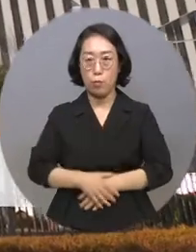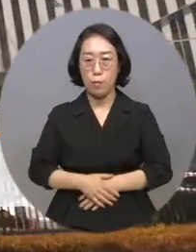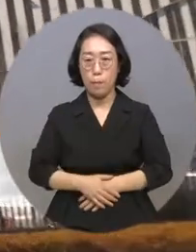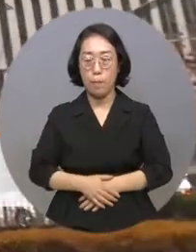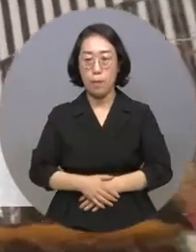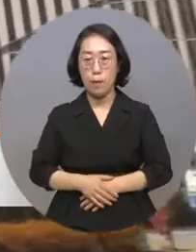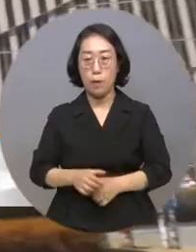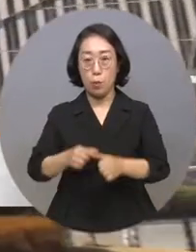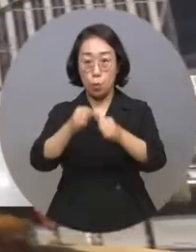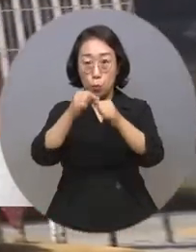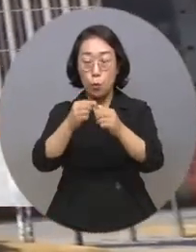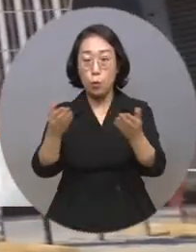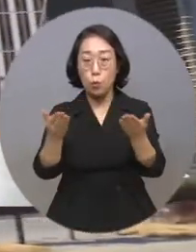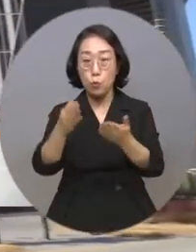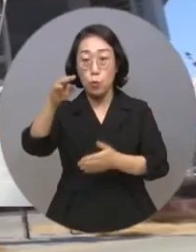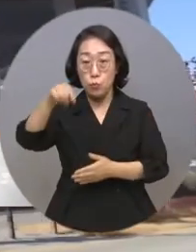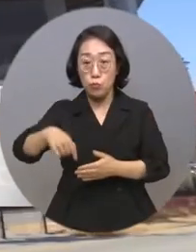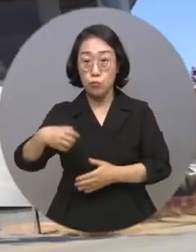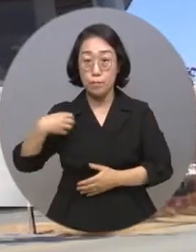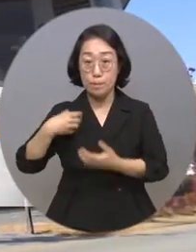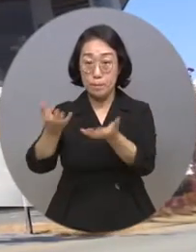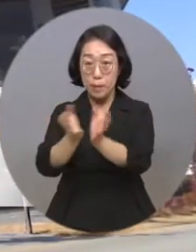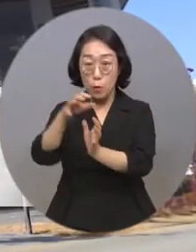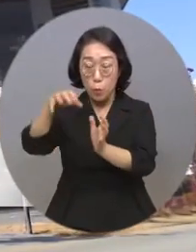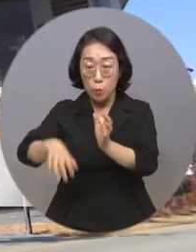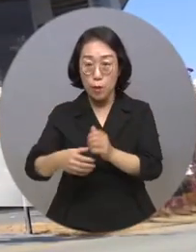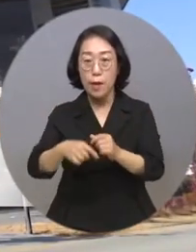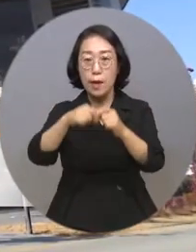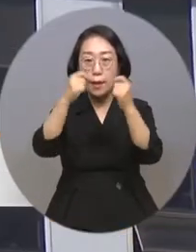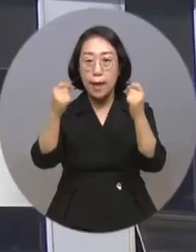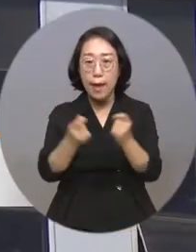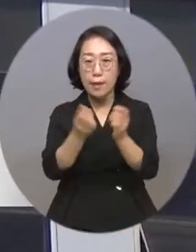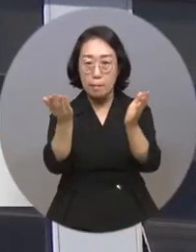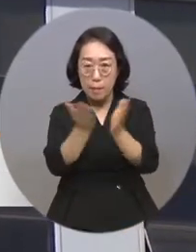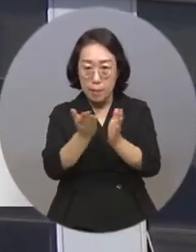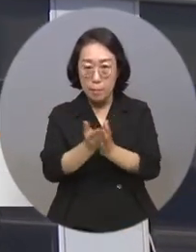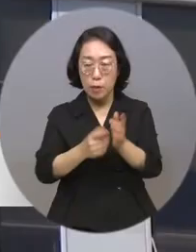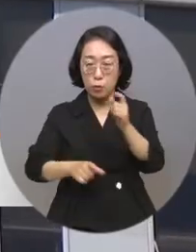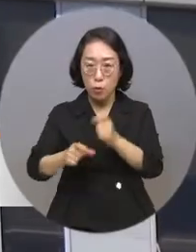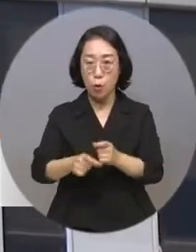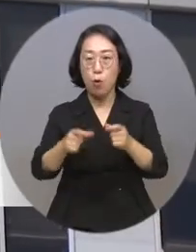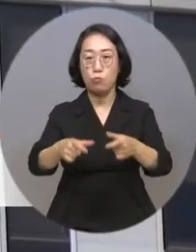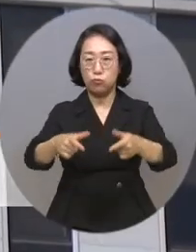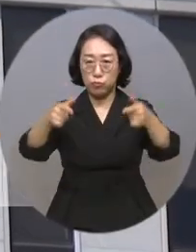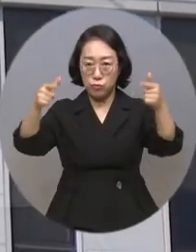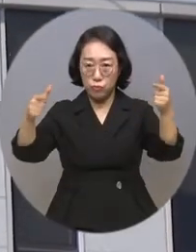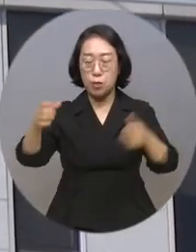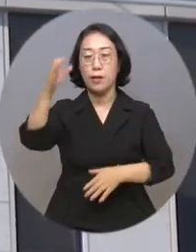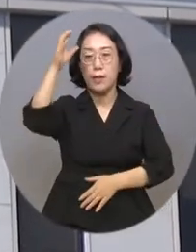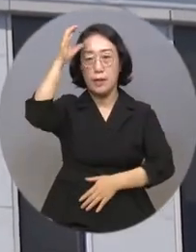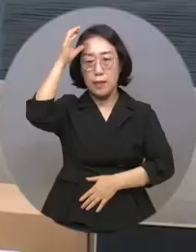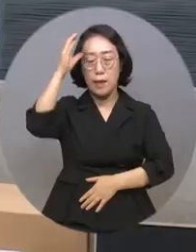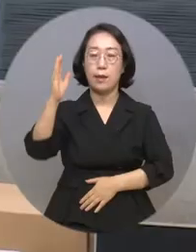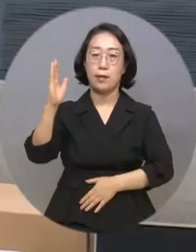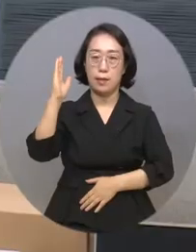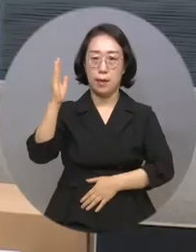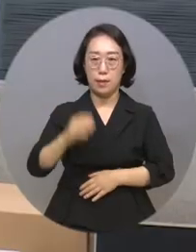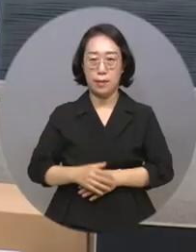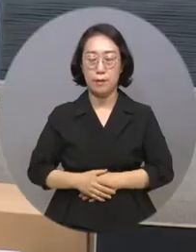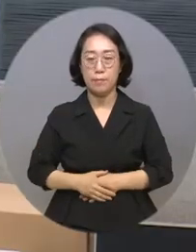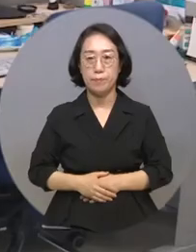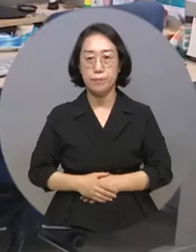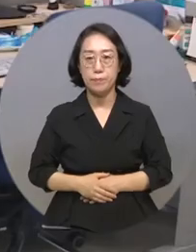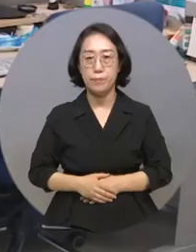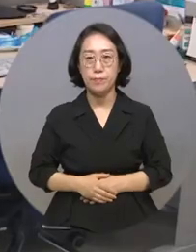장애 이현과 특성을 고려한 개인 맞춤형 기기 지원이 활성화 될 것으로 기대감에 전했습니다 복지 tv